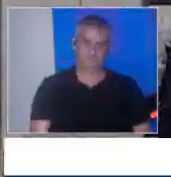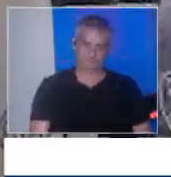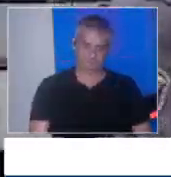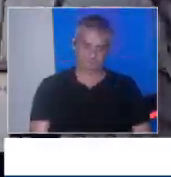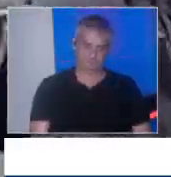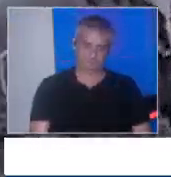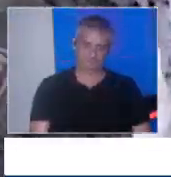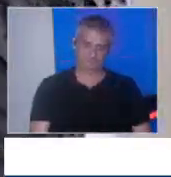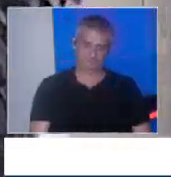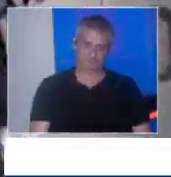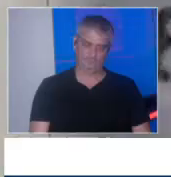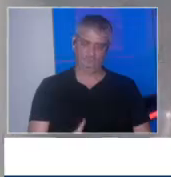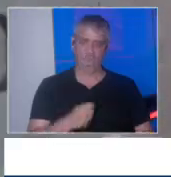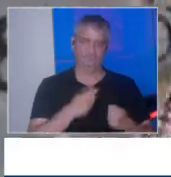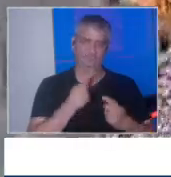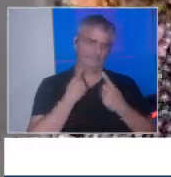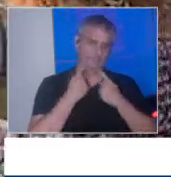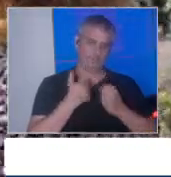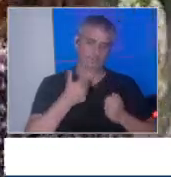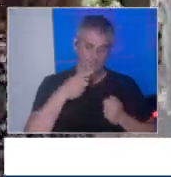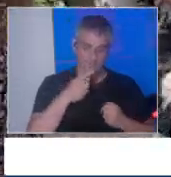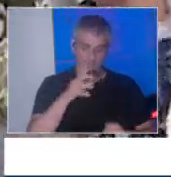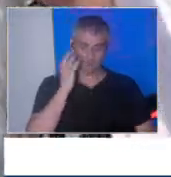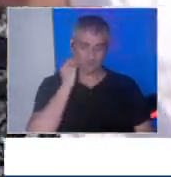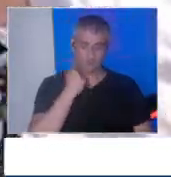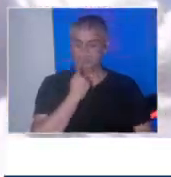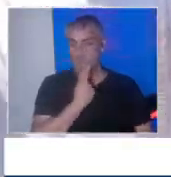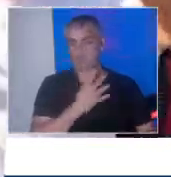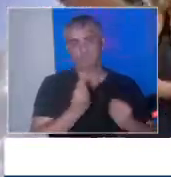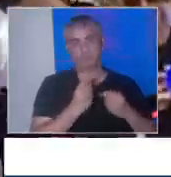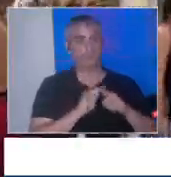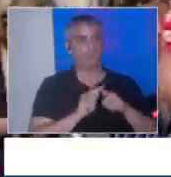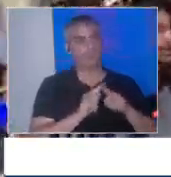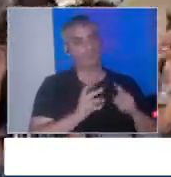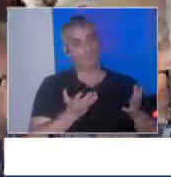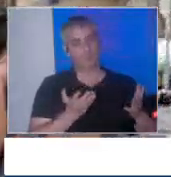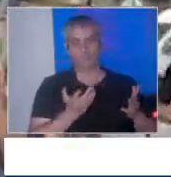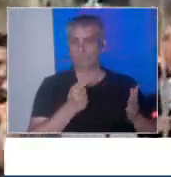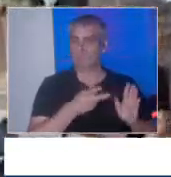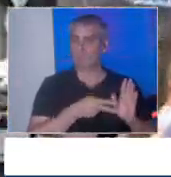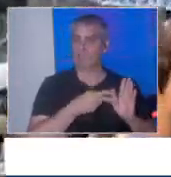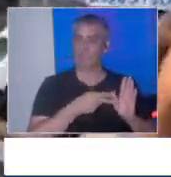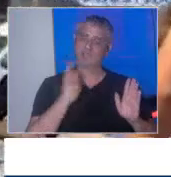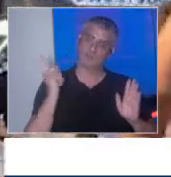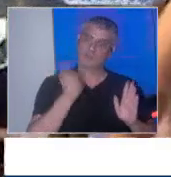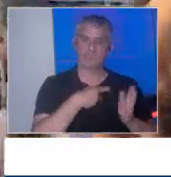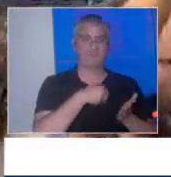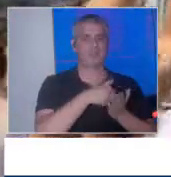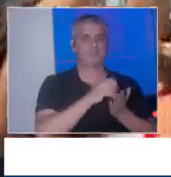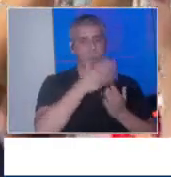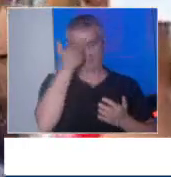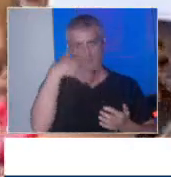היו התייחסויות לזה מצד בשרים. סמוטריץ' נדמה לי אמר משהו בסגנון של הרכבת עוברת וההמשך